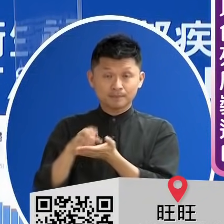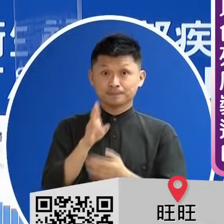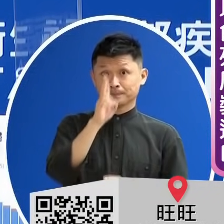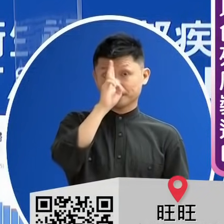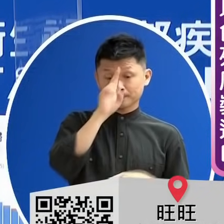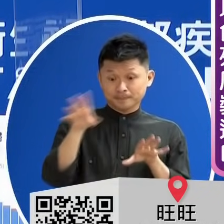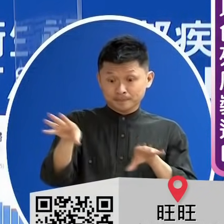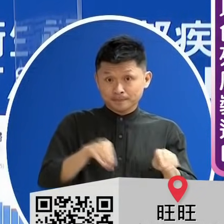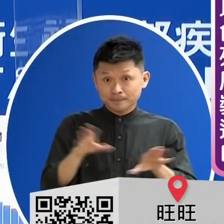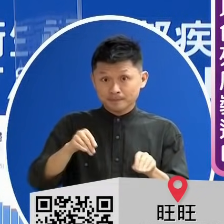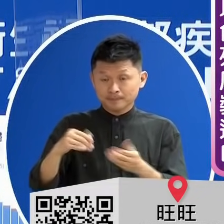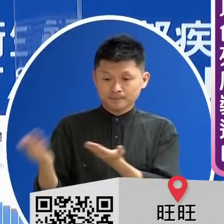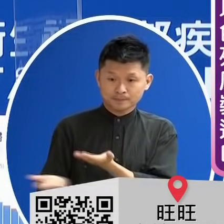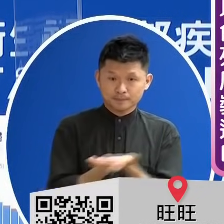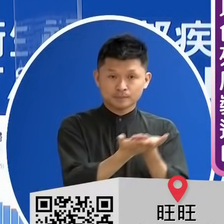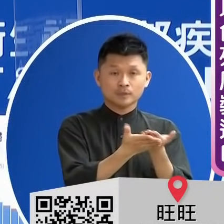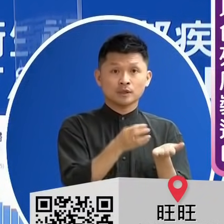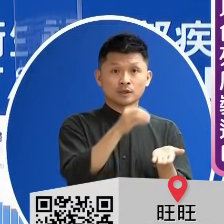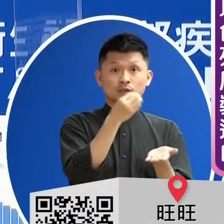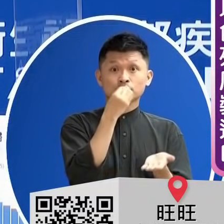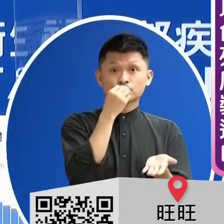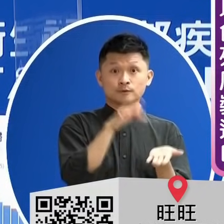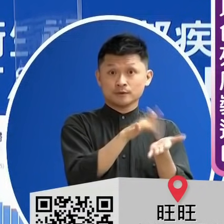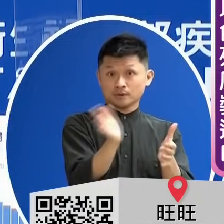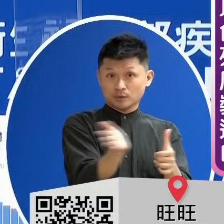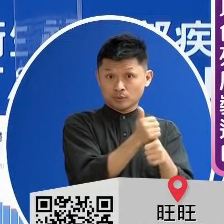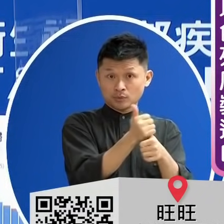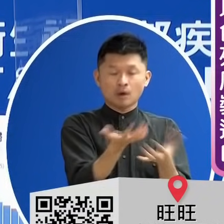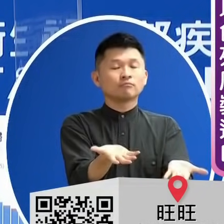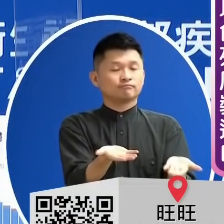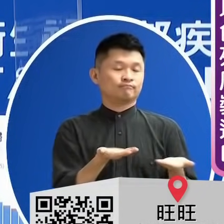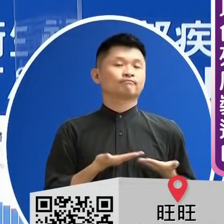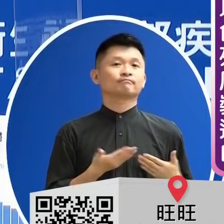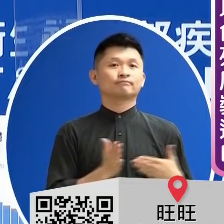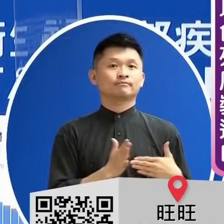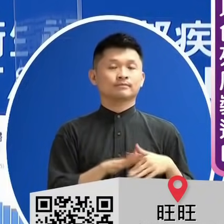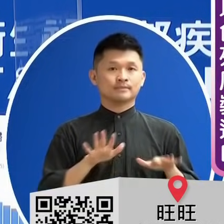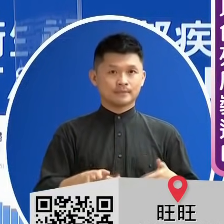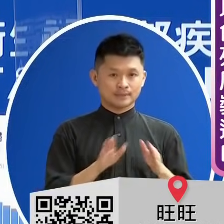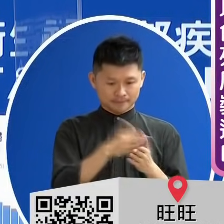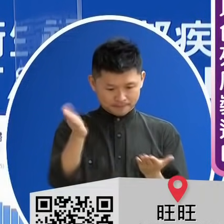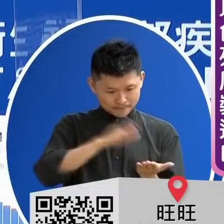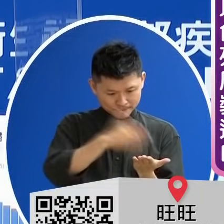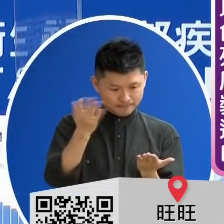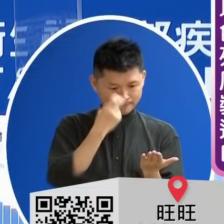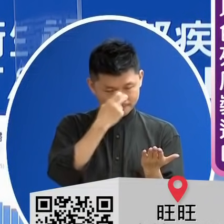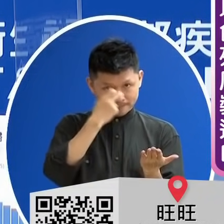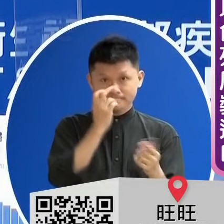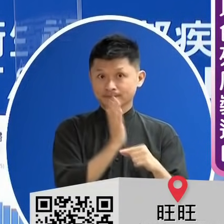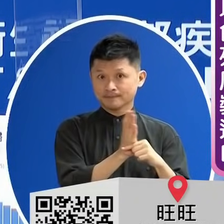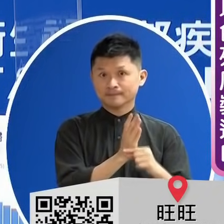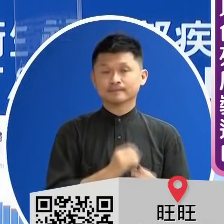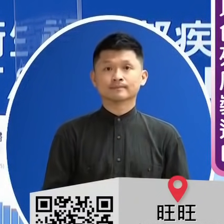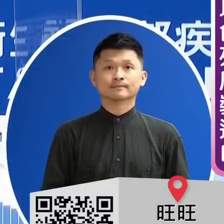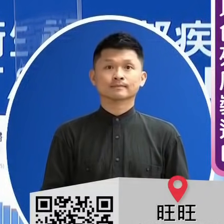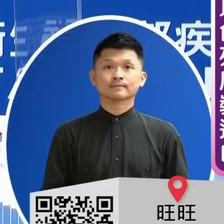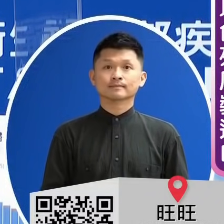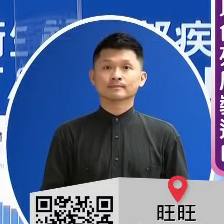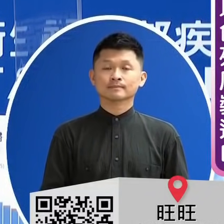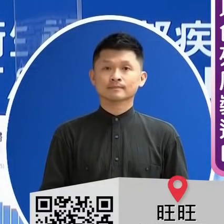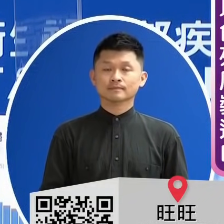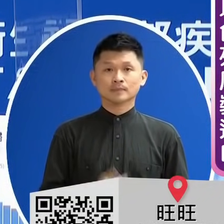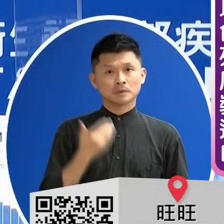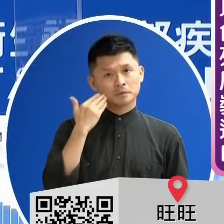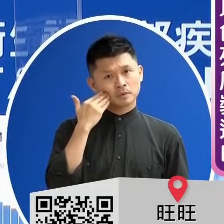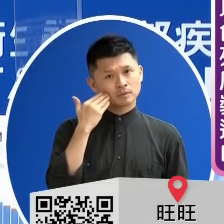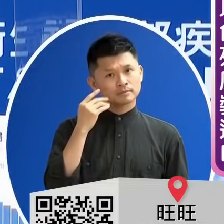的资料也送达食药署。我们也收下来，那目前正在检视相关的资料，好，那又有什么情